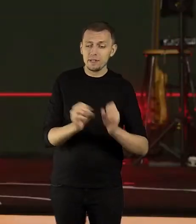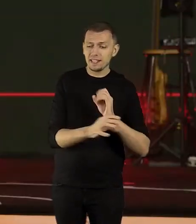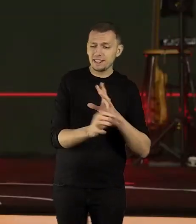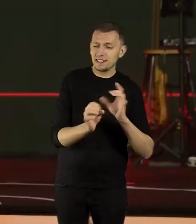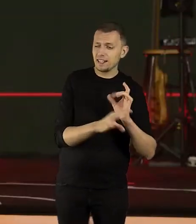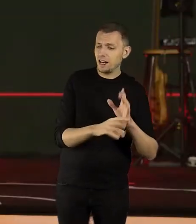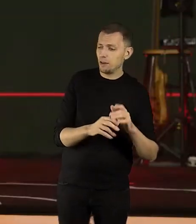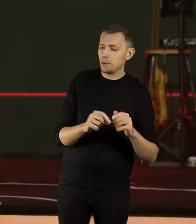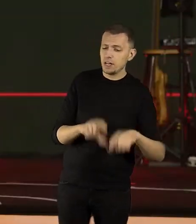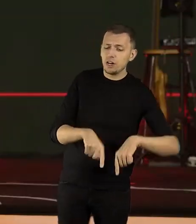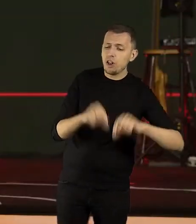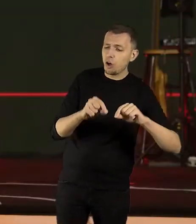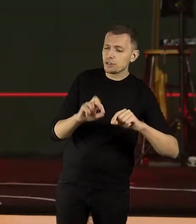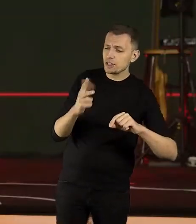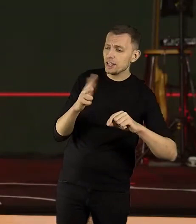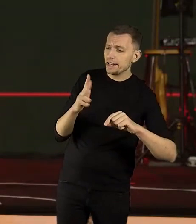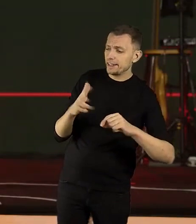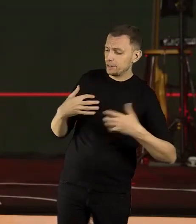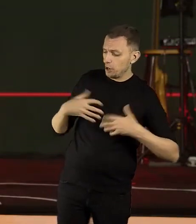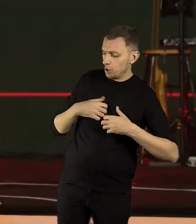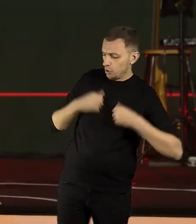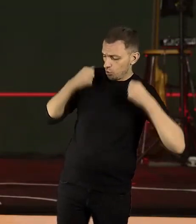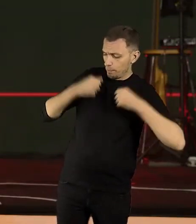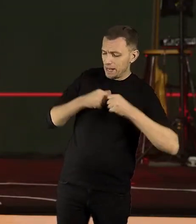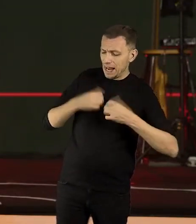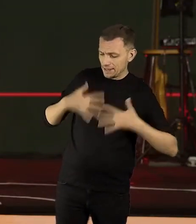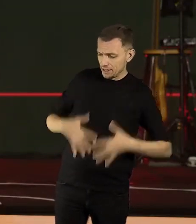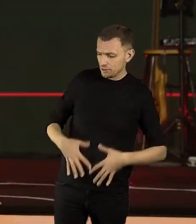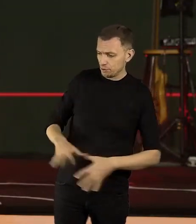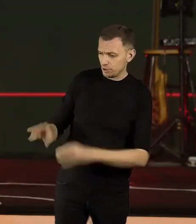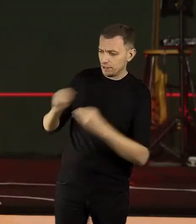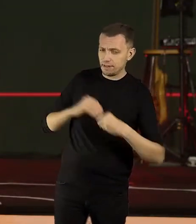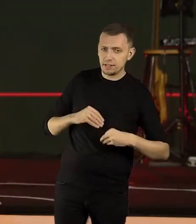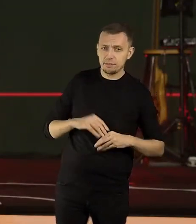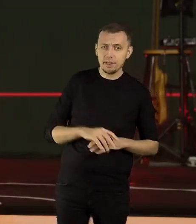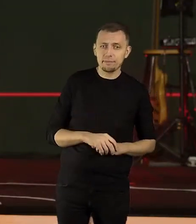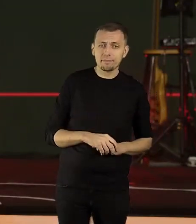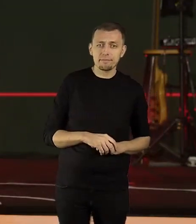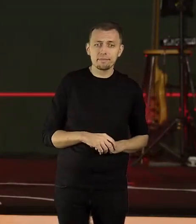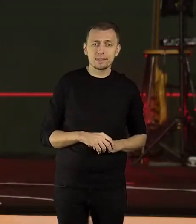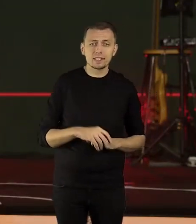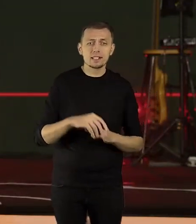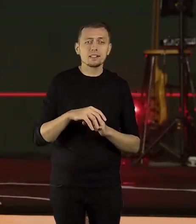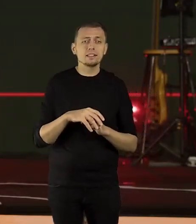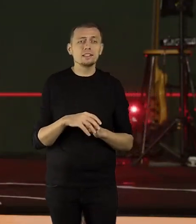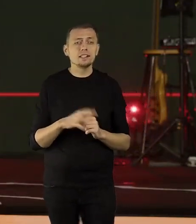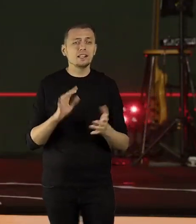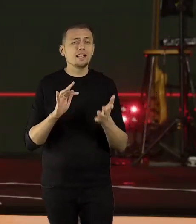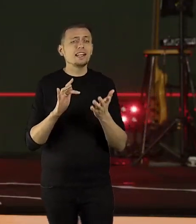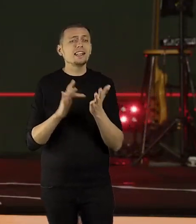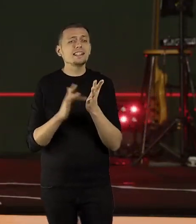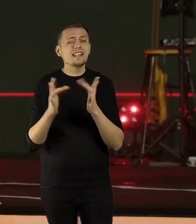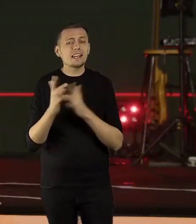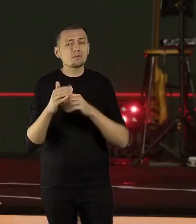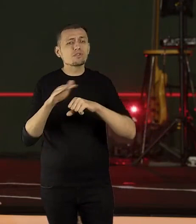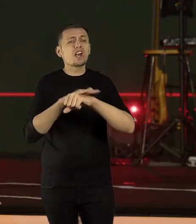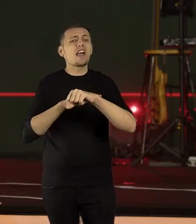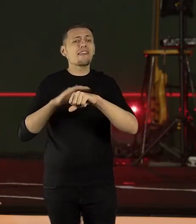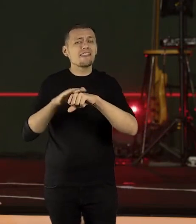szata, ubranie, suknia. A kiedy umarł, został zdjęty i pochowany w pożyczonym grobie